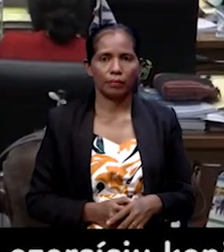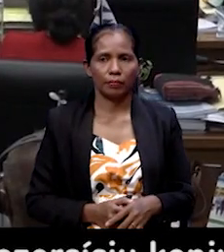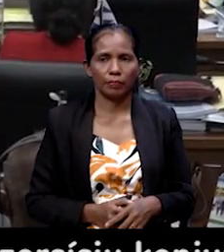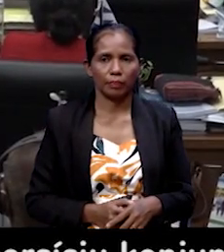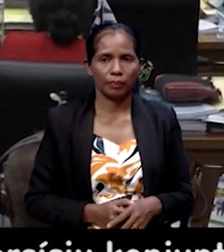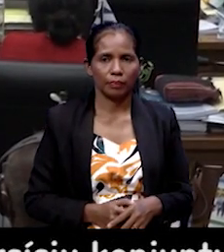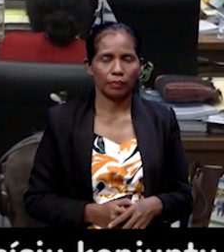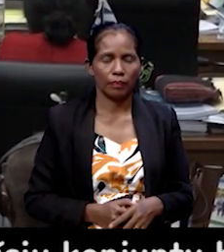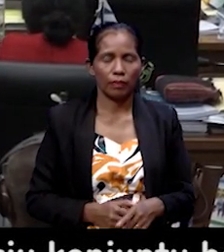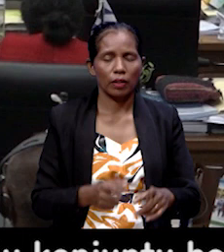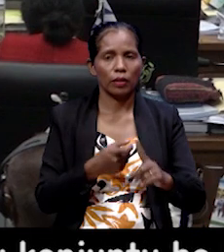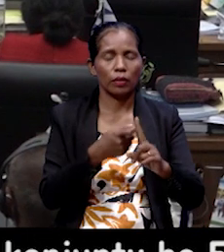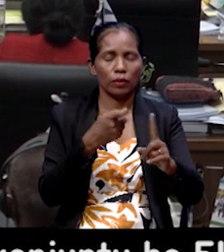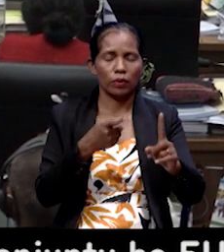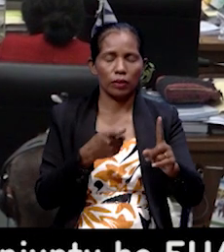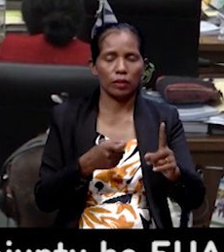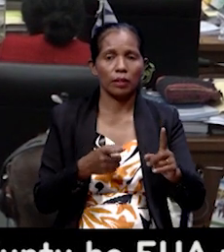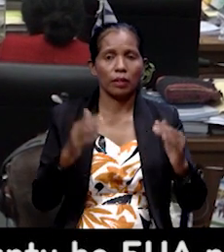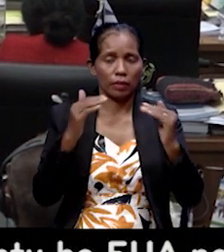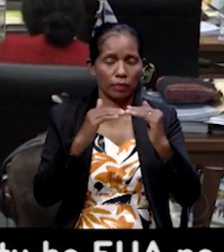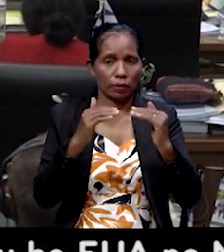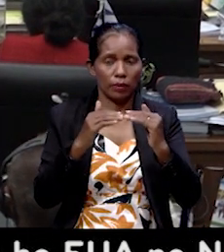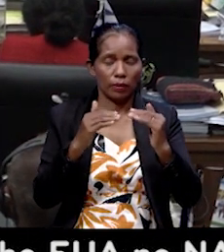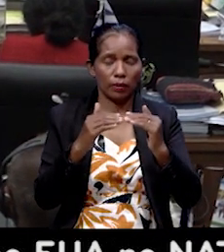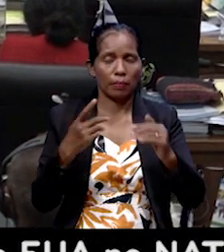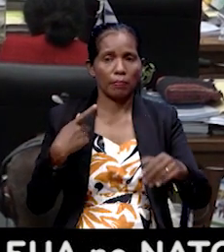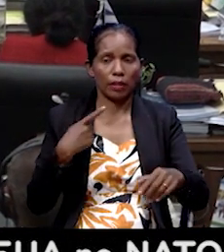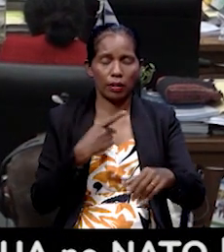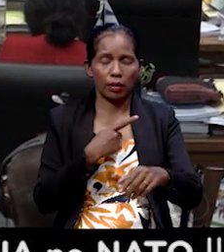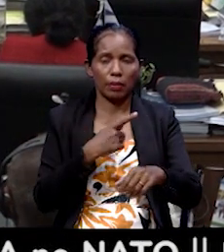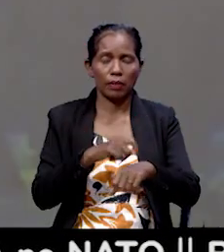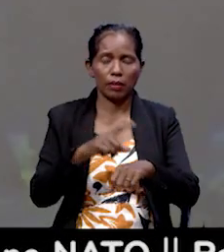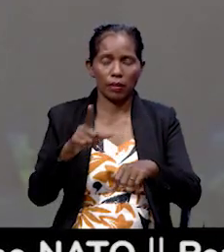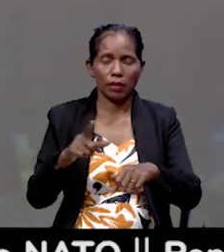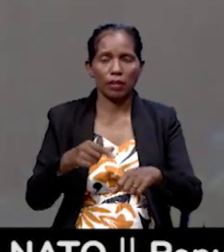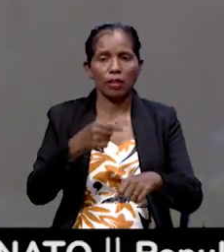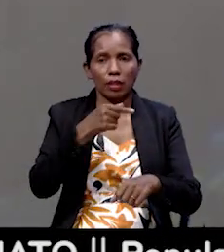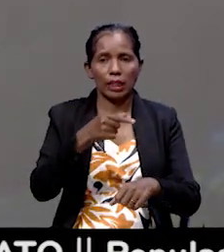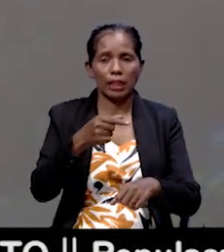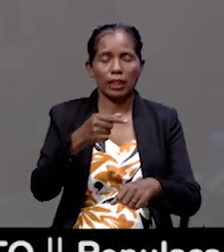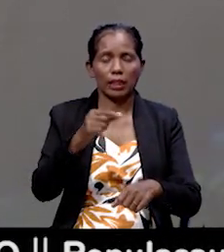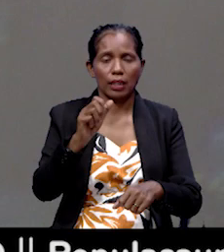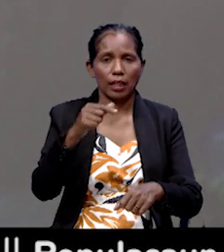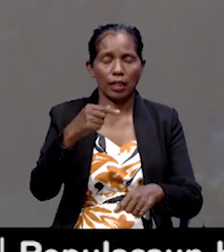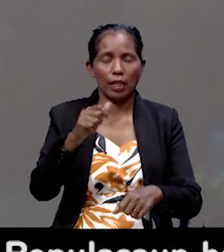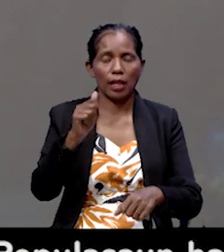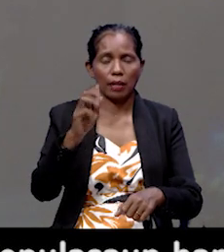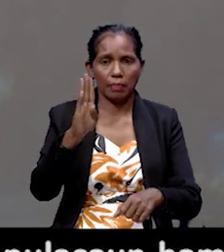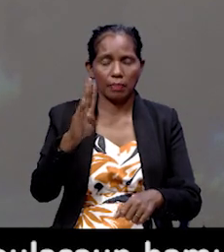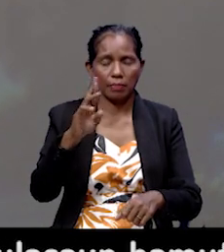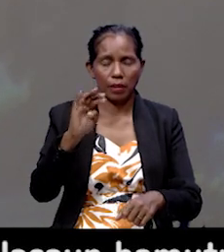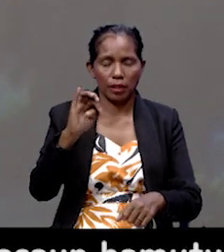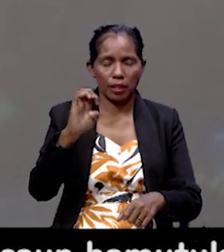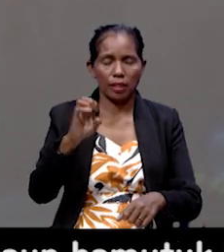Lihusi Plenari Semanane Deputado Bankada CNRT Gabriel Suarez Questiona Declaração Ministre Saúde Nian